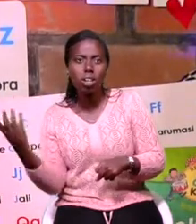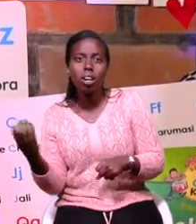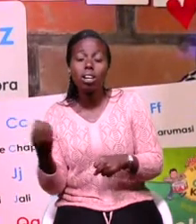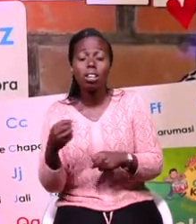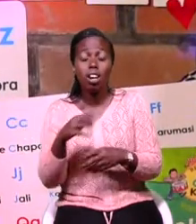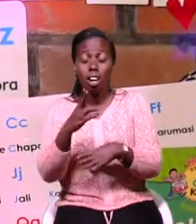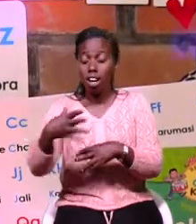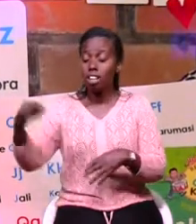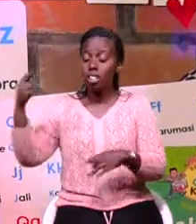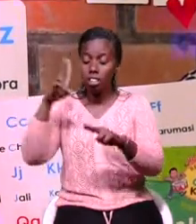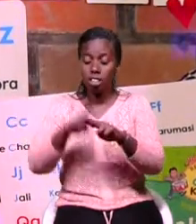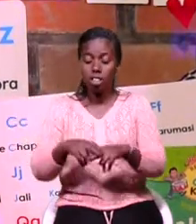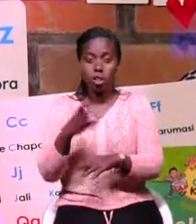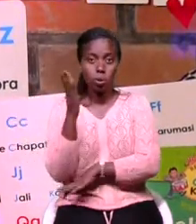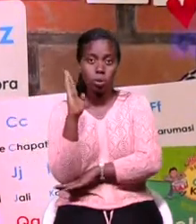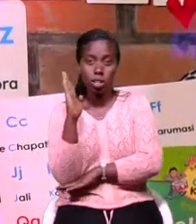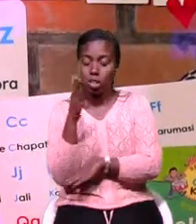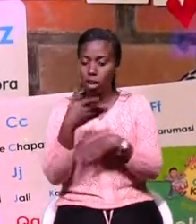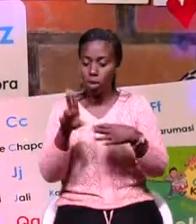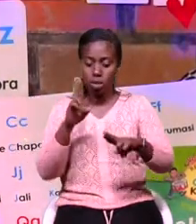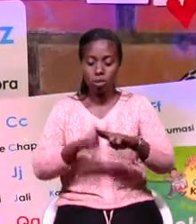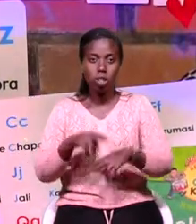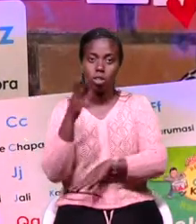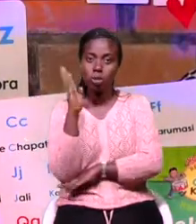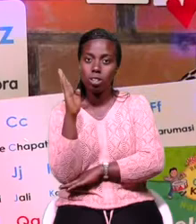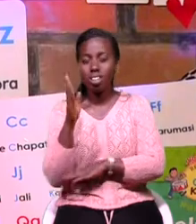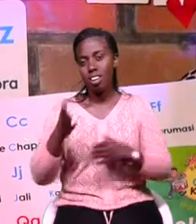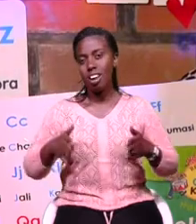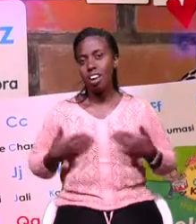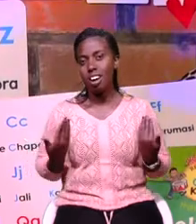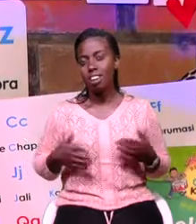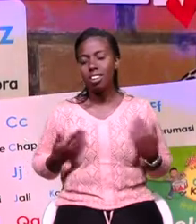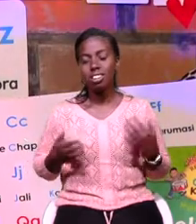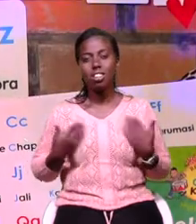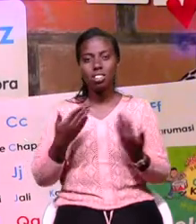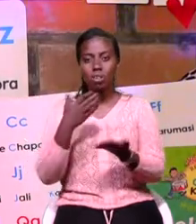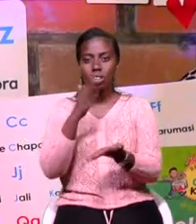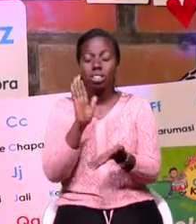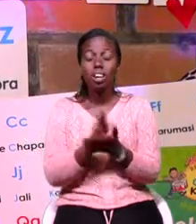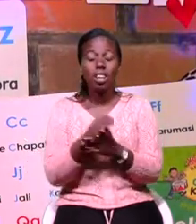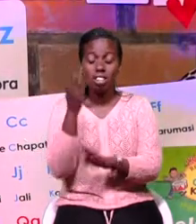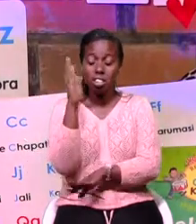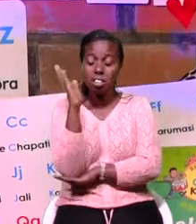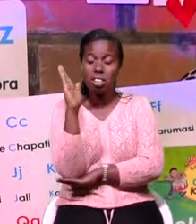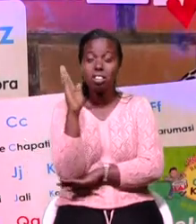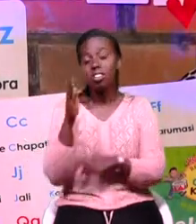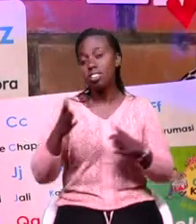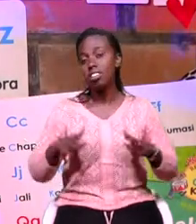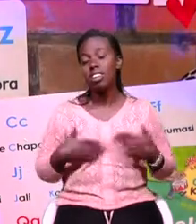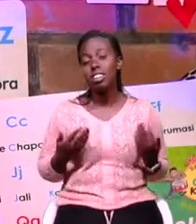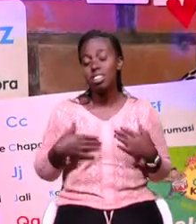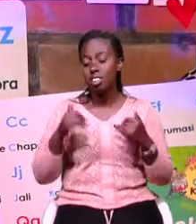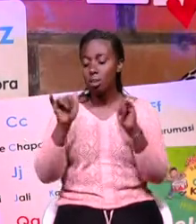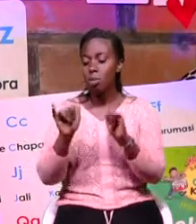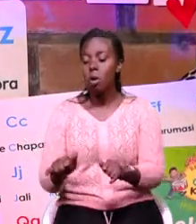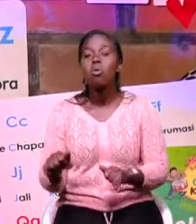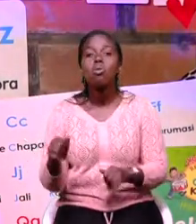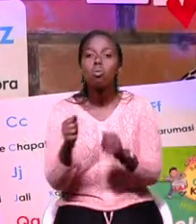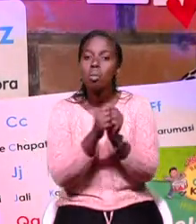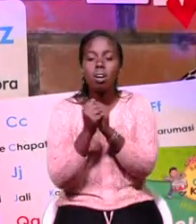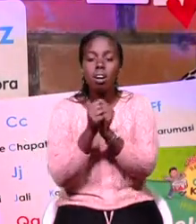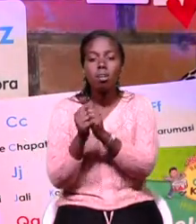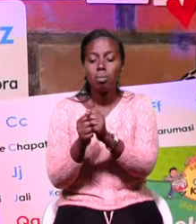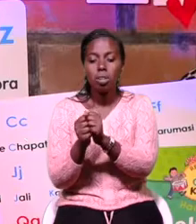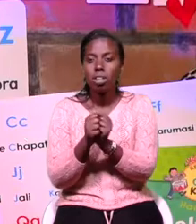yicara kuri cya giti amaze kwicara kuri cya giti aranezerwa cyane n'igiti nacyo kiranezerwa baguma hamwe